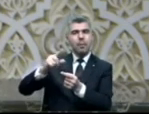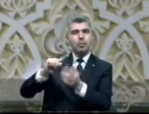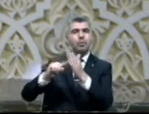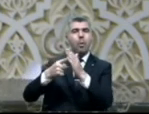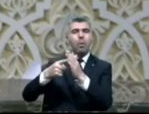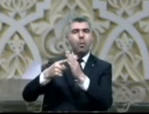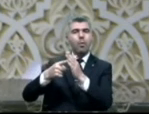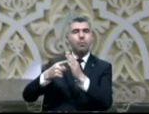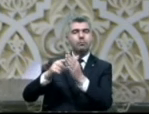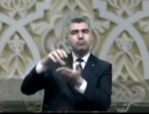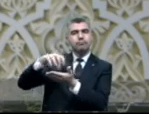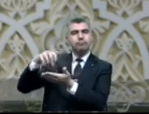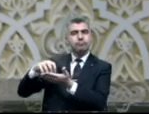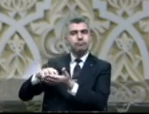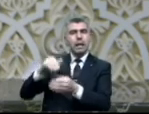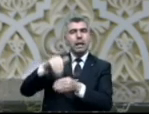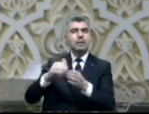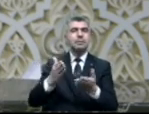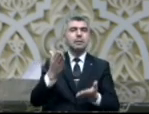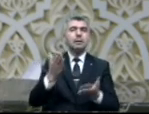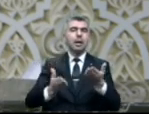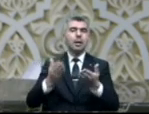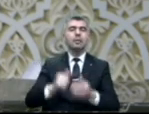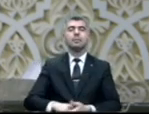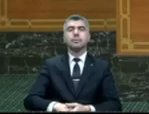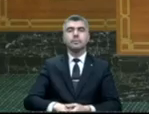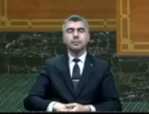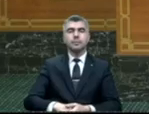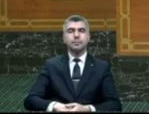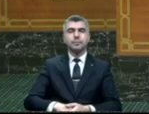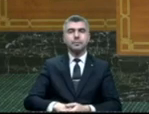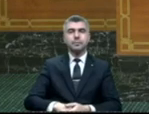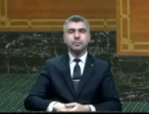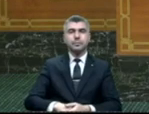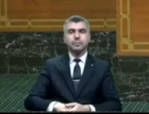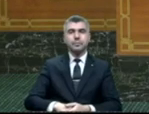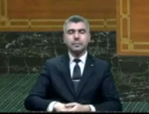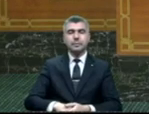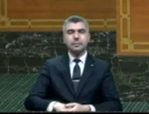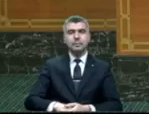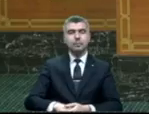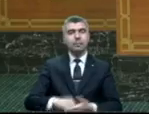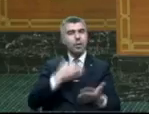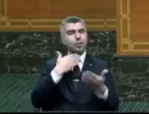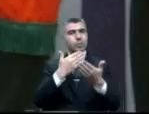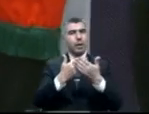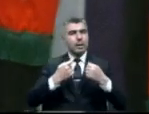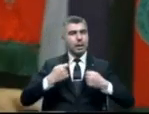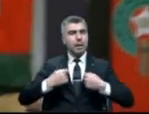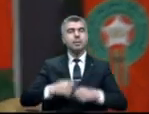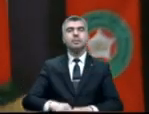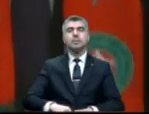السادة المستشارين من فريق الاستقلال الوحدة والتعادلية، تفضل أستاذ سي محمد حلمي. تفضل. شكرا